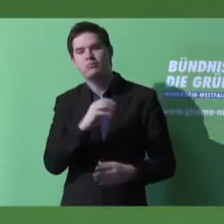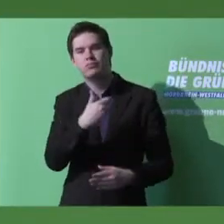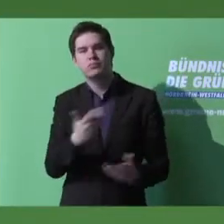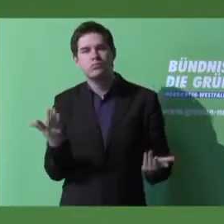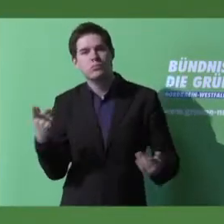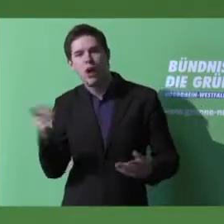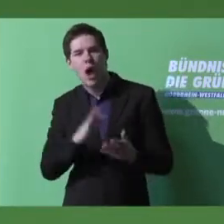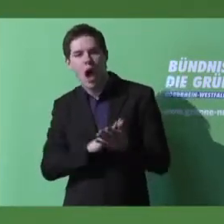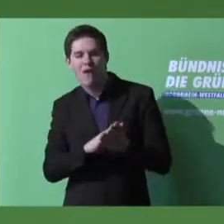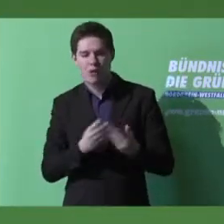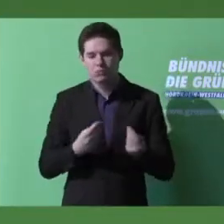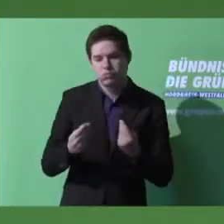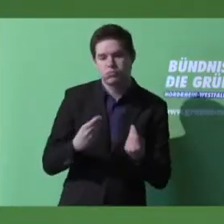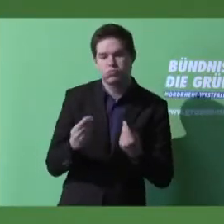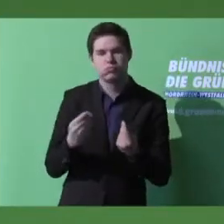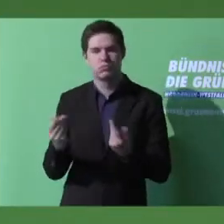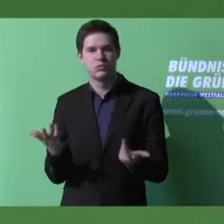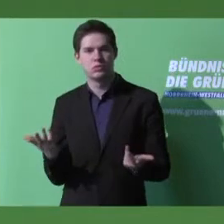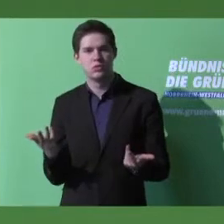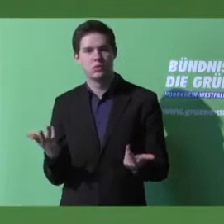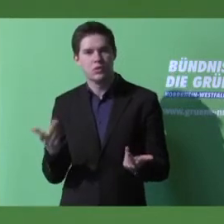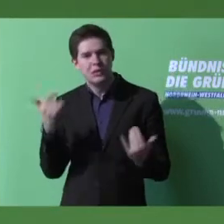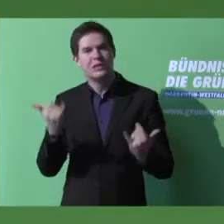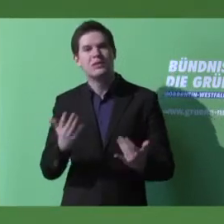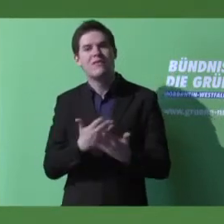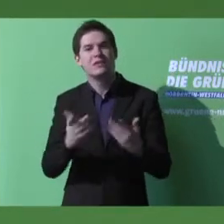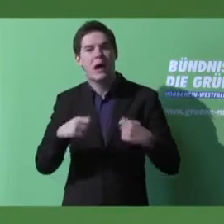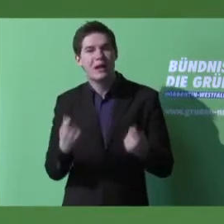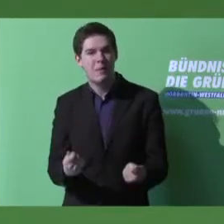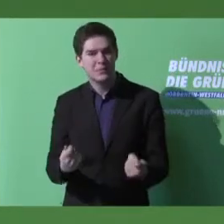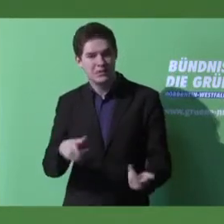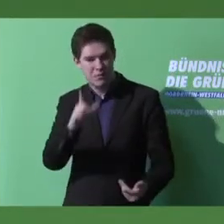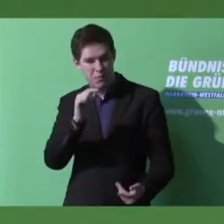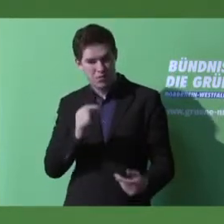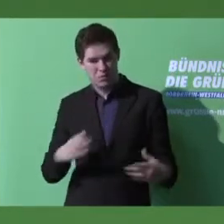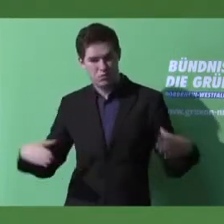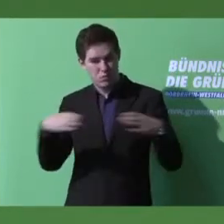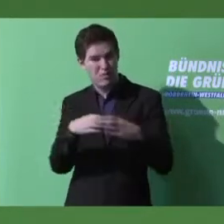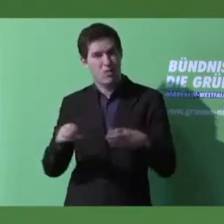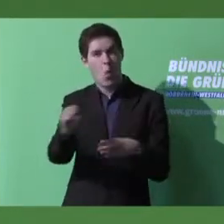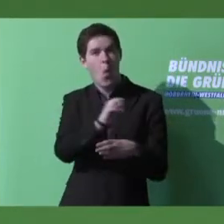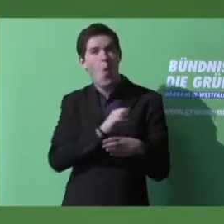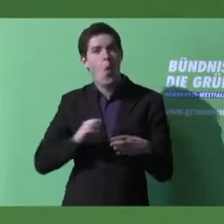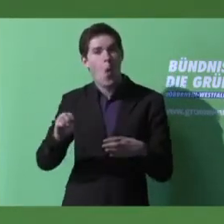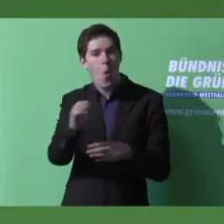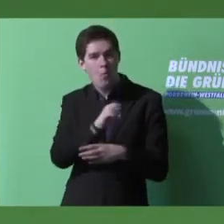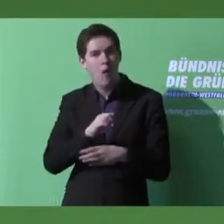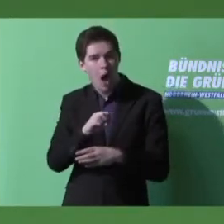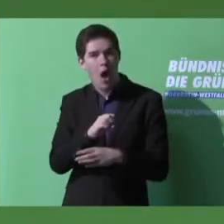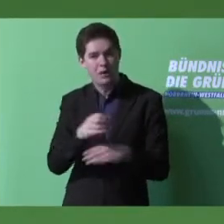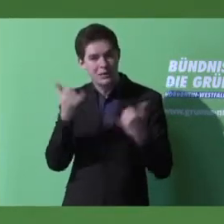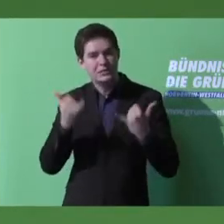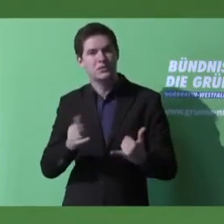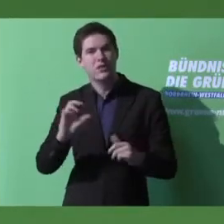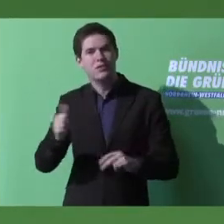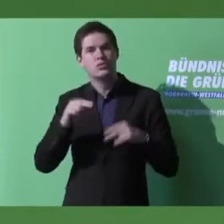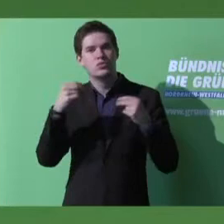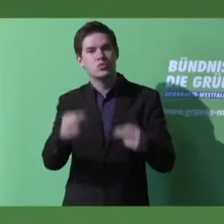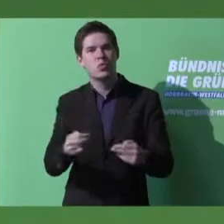dazu beigetragen, dass es in diesem gemeinsamen Europa wieder die Möglichkeit